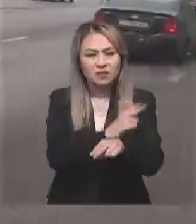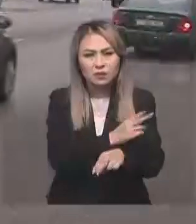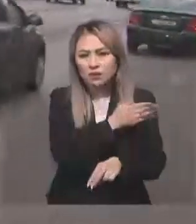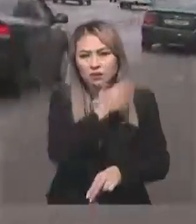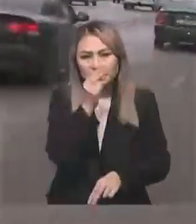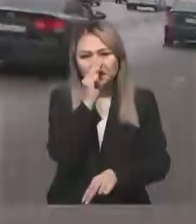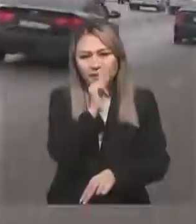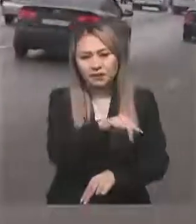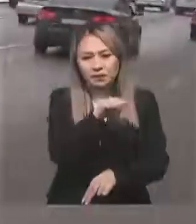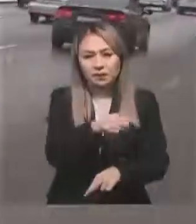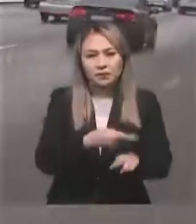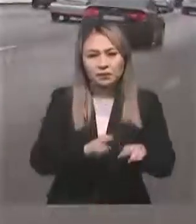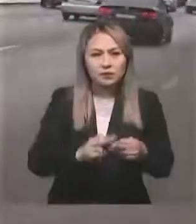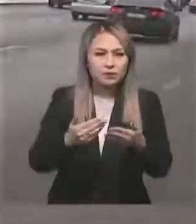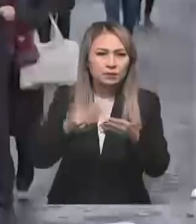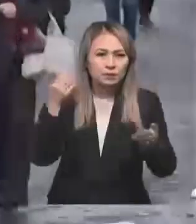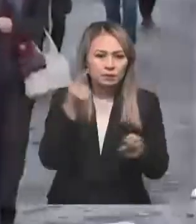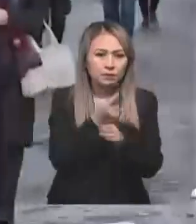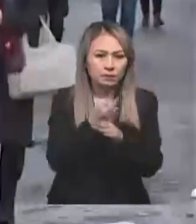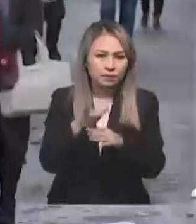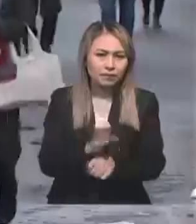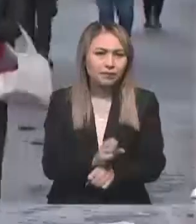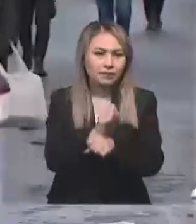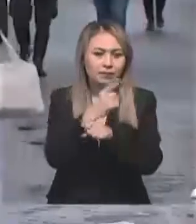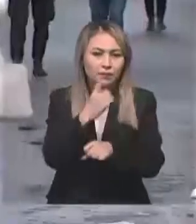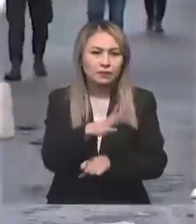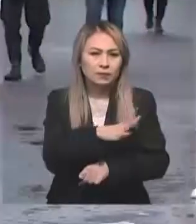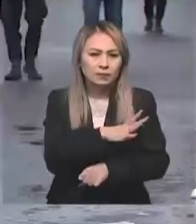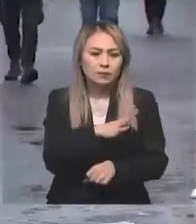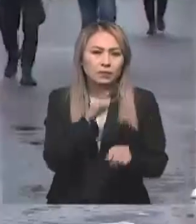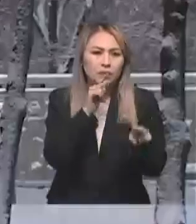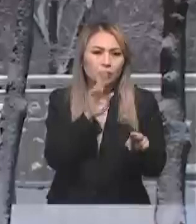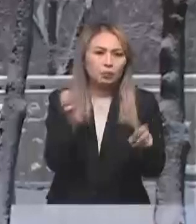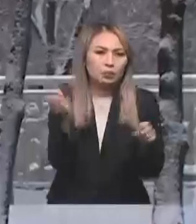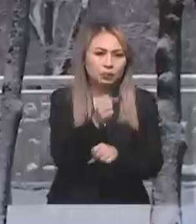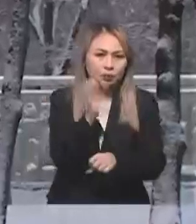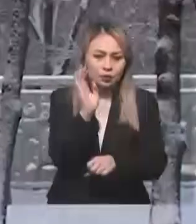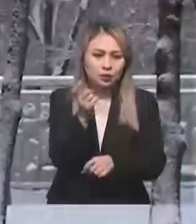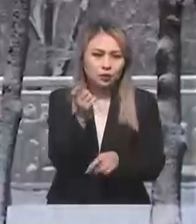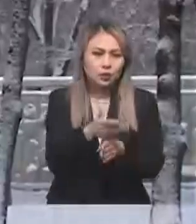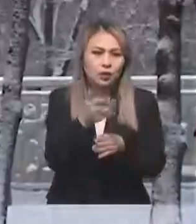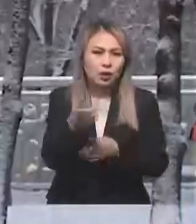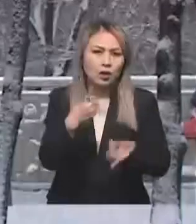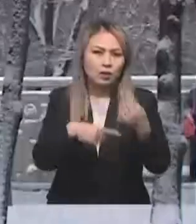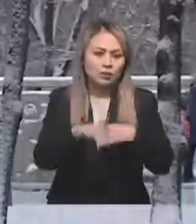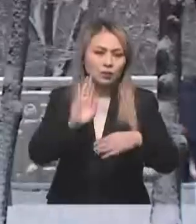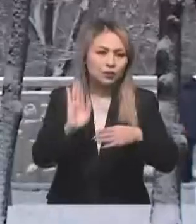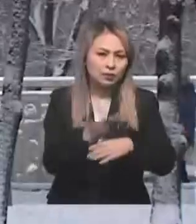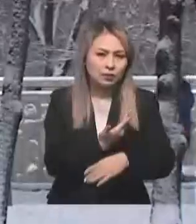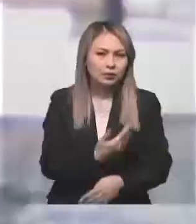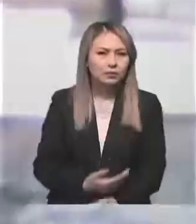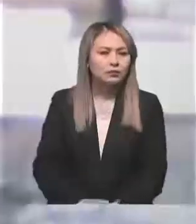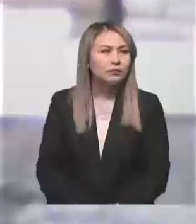болды. Бұған дейін де олар бұл мәселені бірнеше мәрте көтердік. Айтсақ, күтушіні қояды, біраз уақыттан соң оны қайтадан алып тастайды